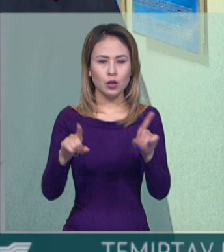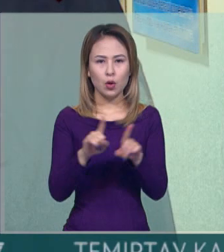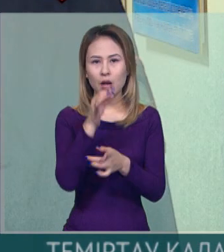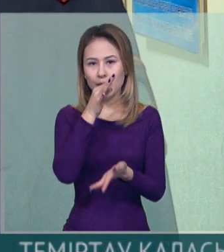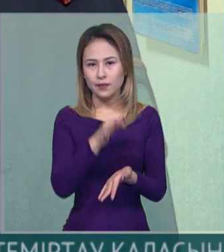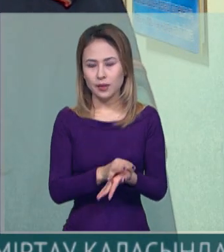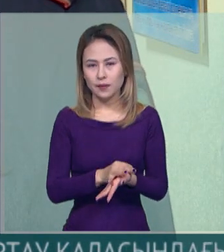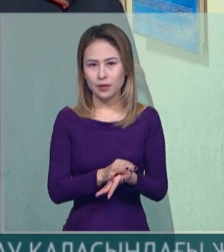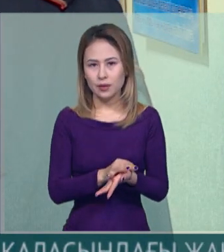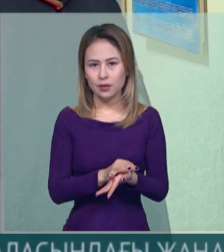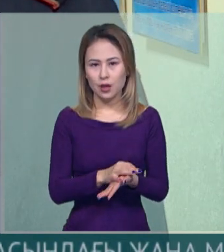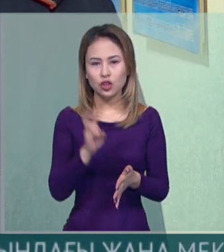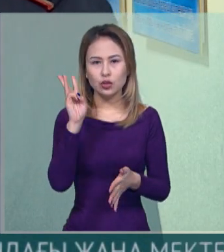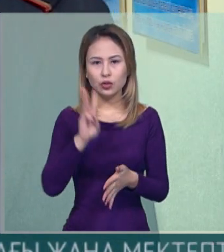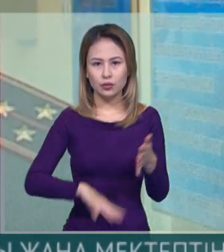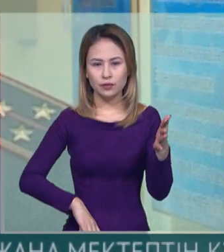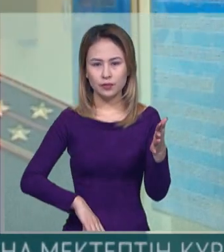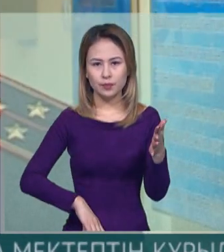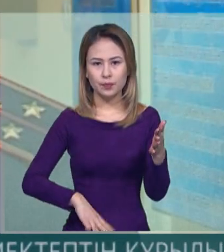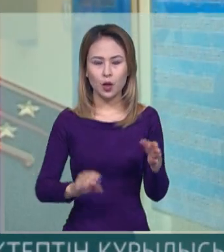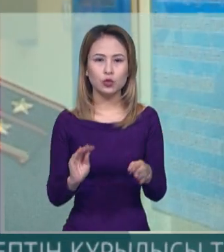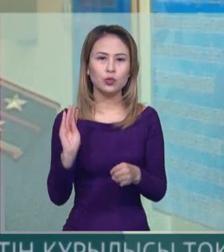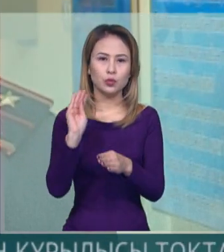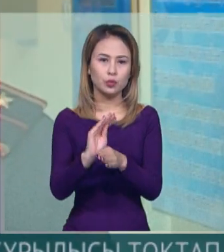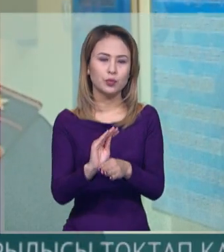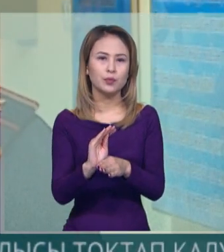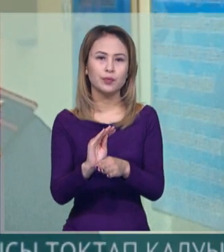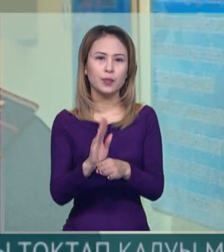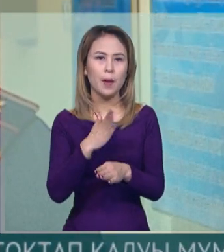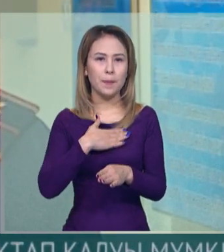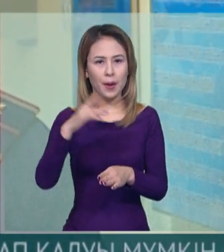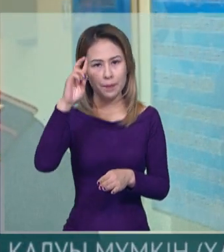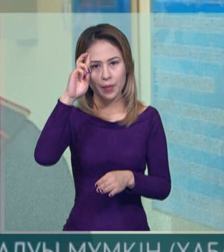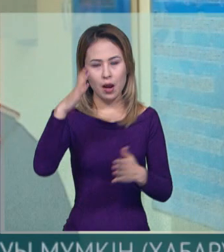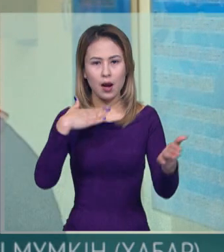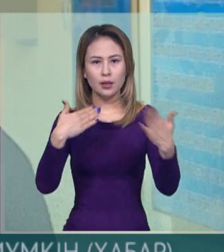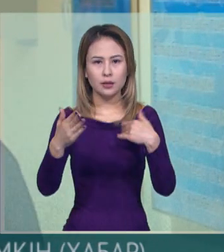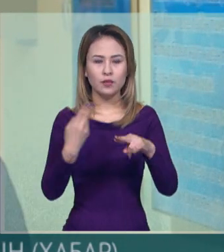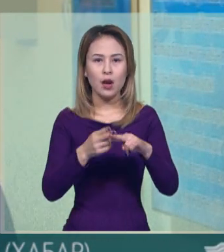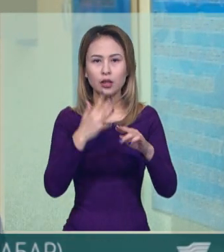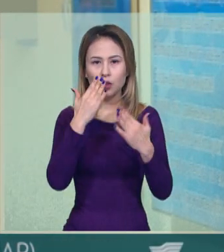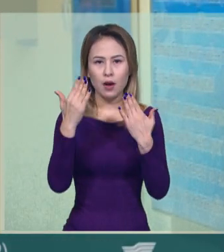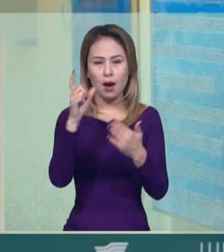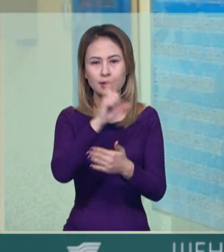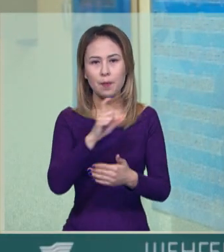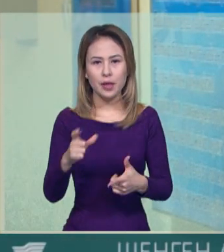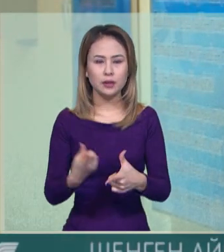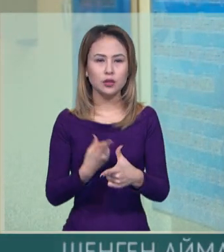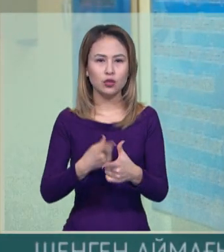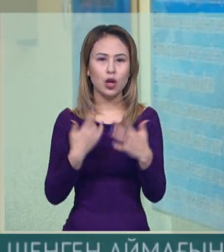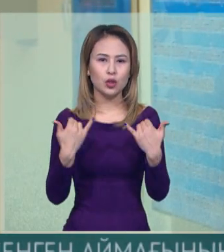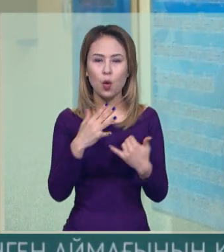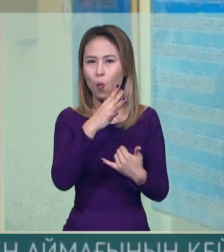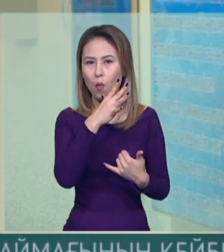яғни айыппұл салынады. Онымен қоса мемлекет аралық іздеуде жүрген шетелдің азаматы қазіргі